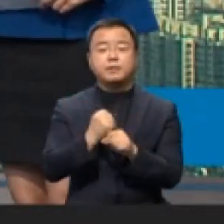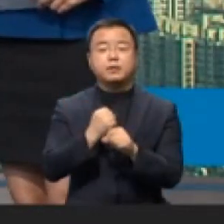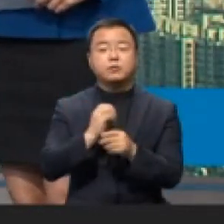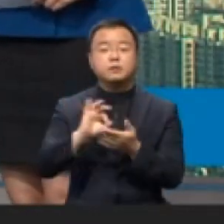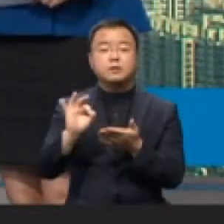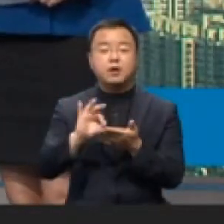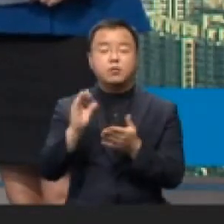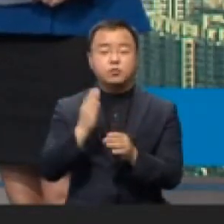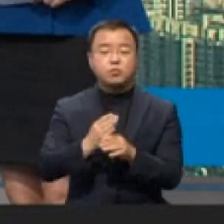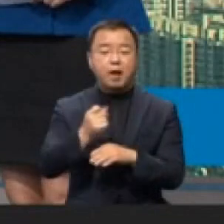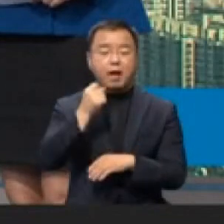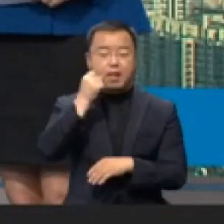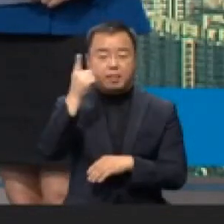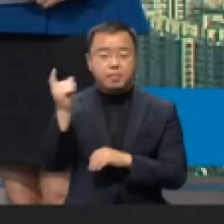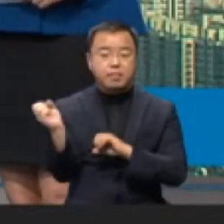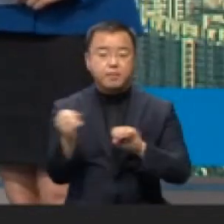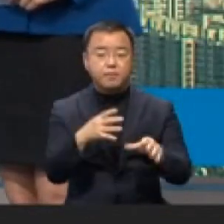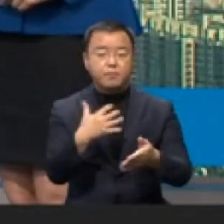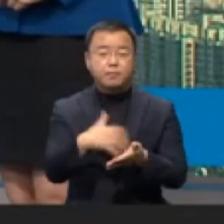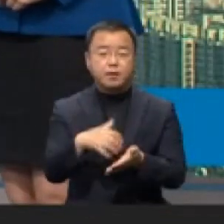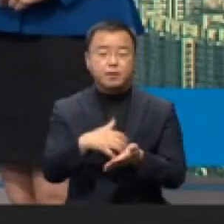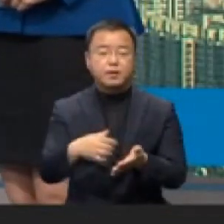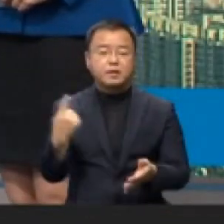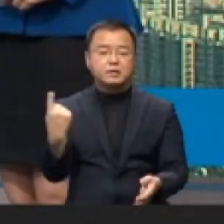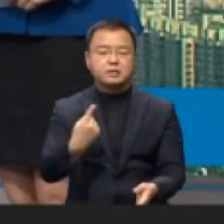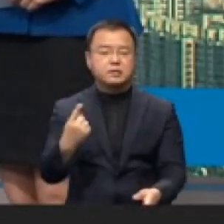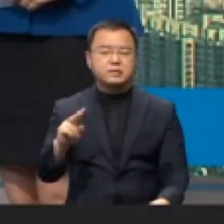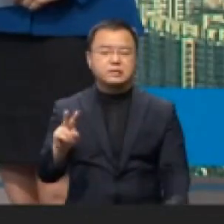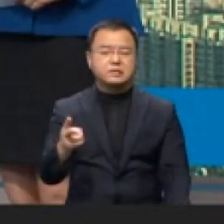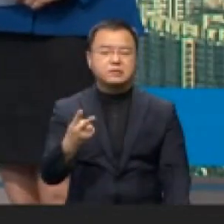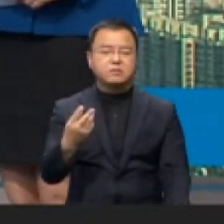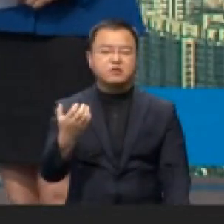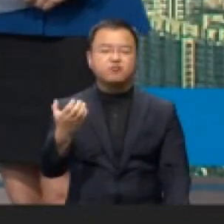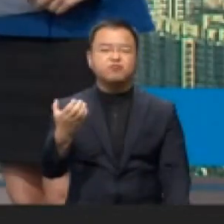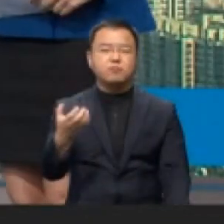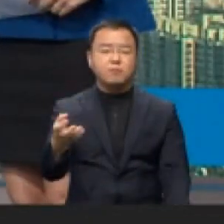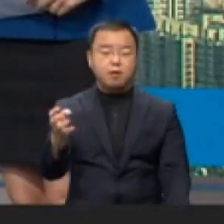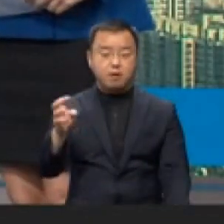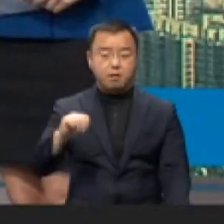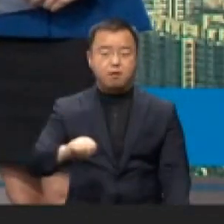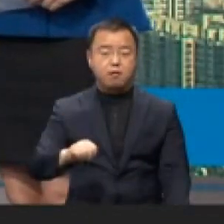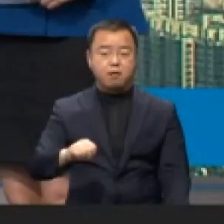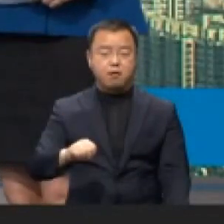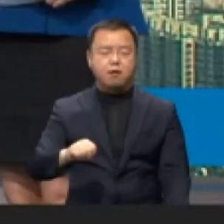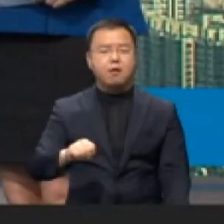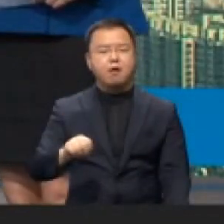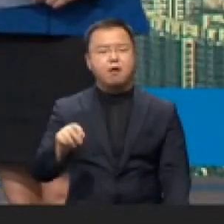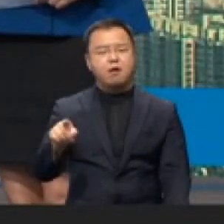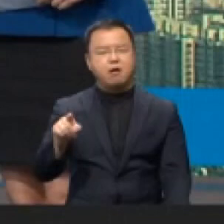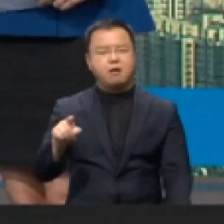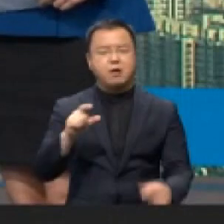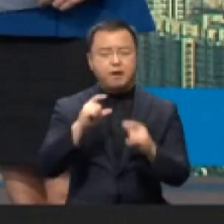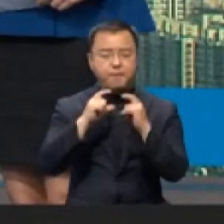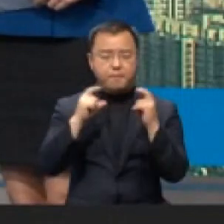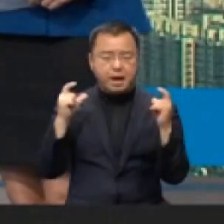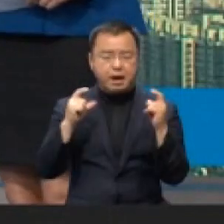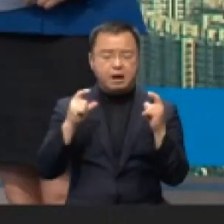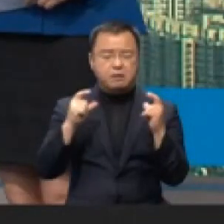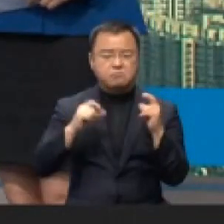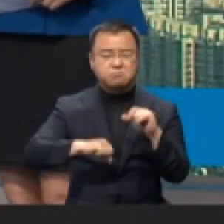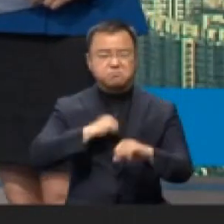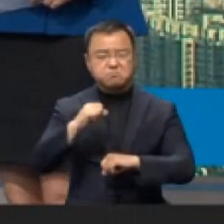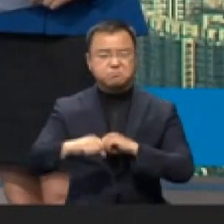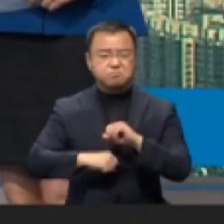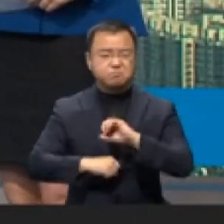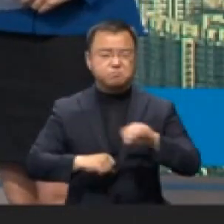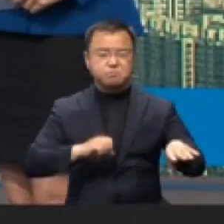달에 버려지는 마스크만 무려 1,290억 장에 달합니다. 문제는 이 마스크가 무분별하게 버려지면서